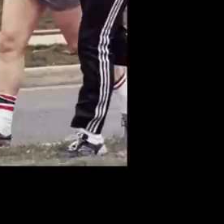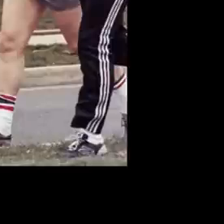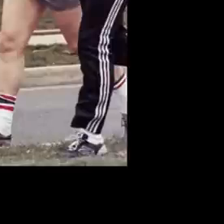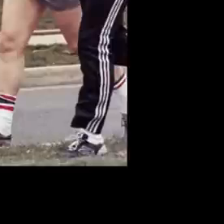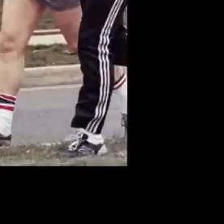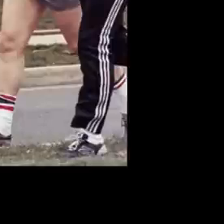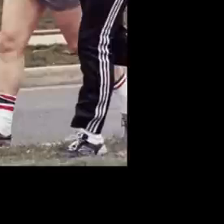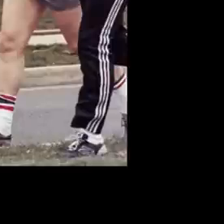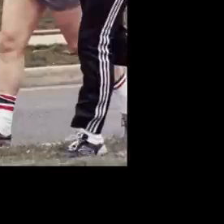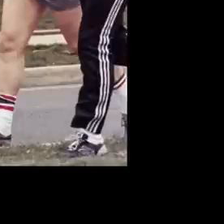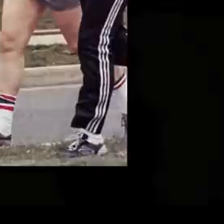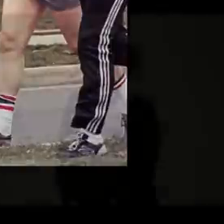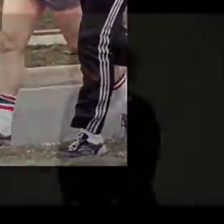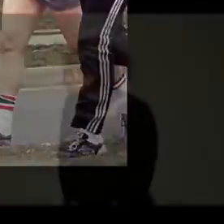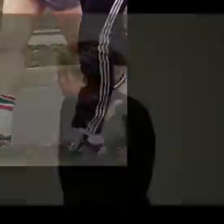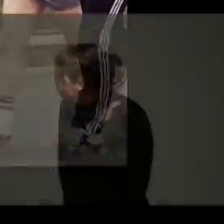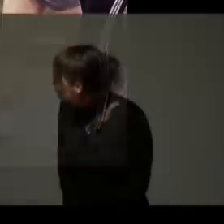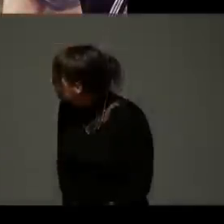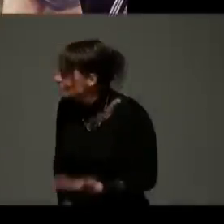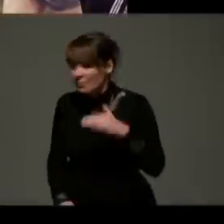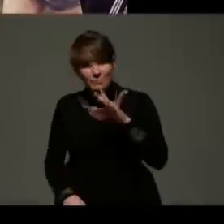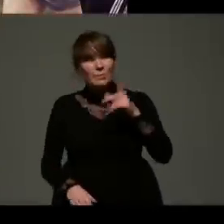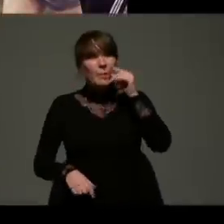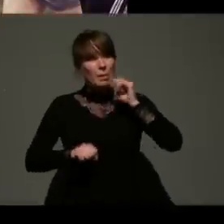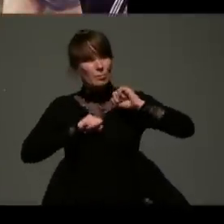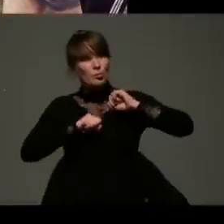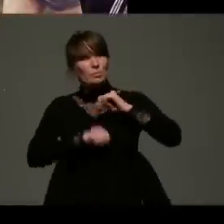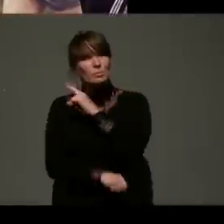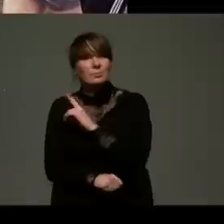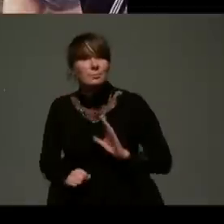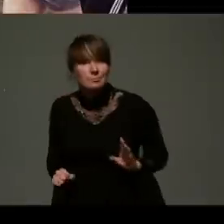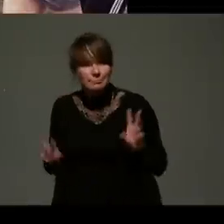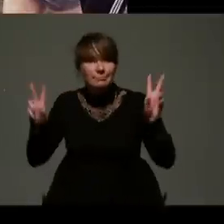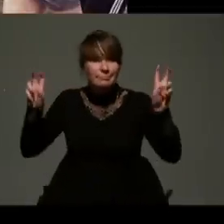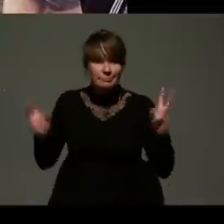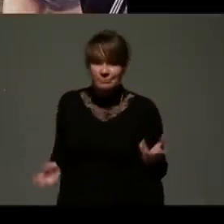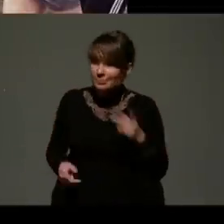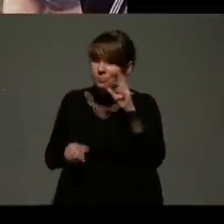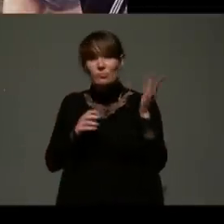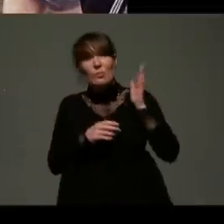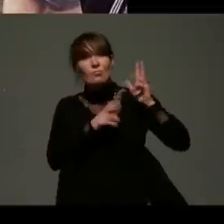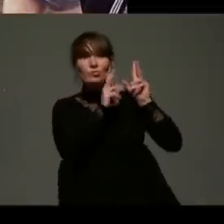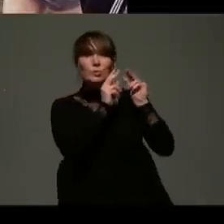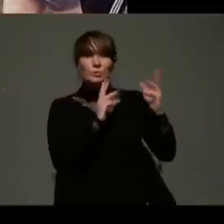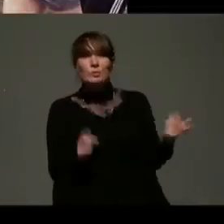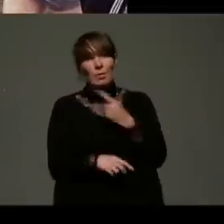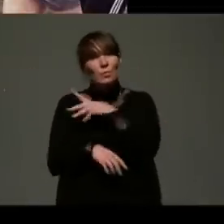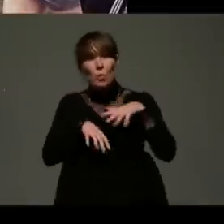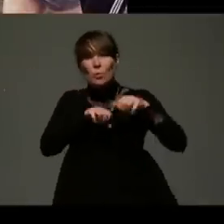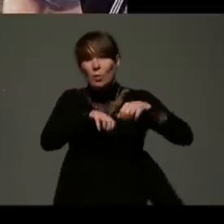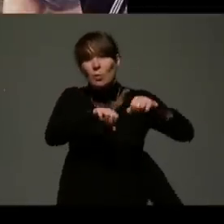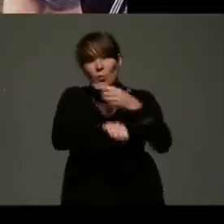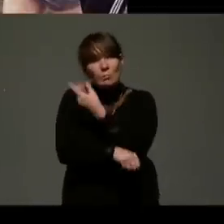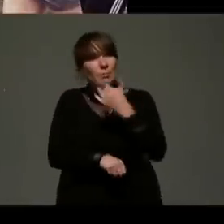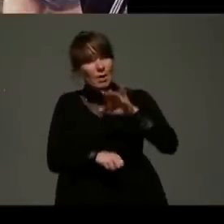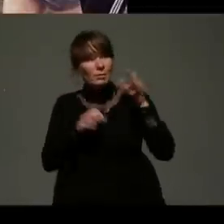Et pourtant, Papa Bush, hein, je parle pas du fils, on nous expliquait déjà qu'il avait beau être très très occupé, il prenait